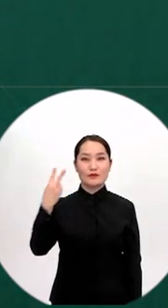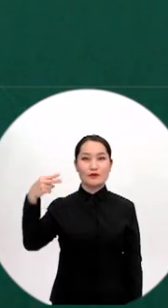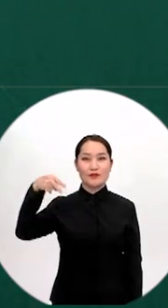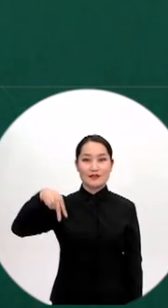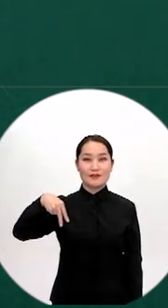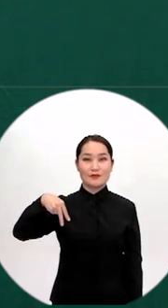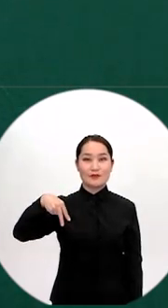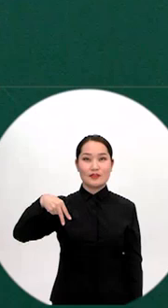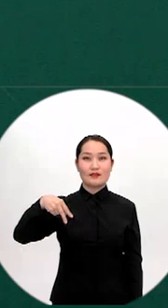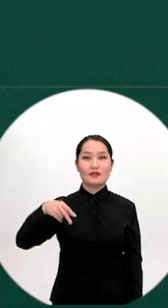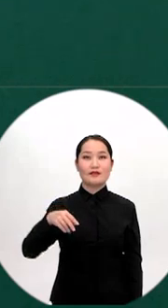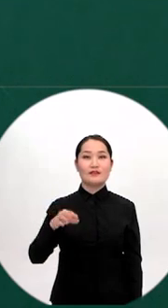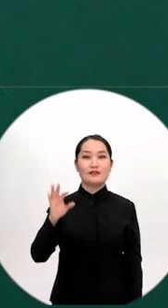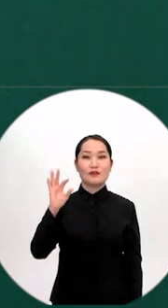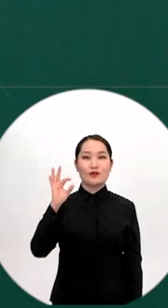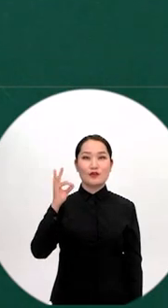Эргүүл. Эргүүл.